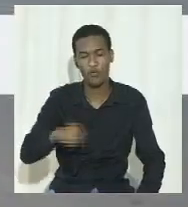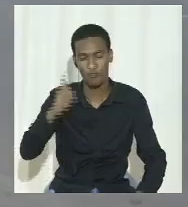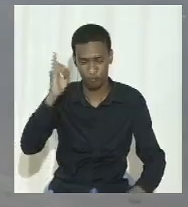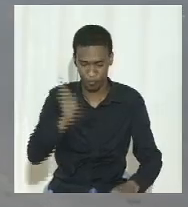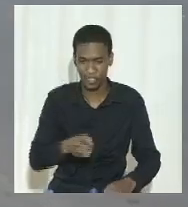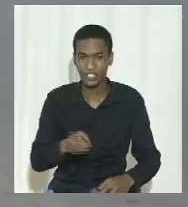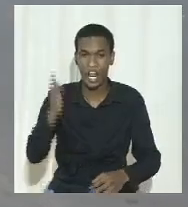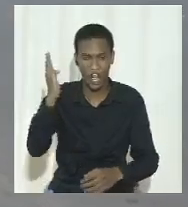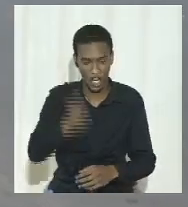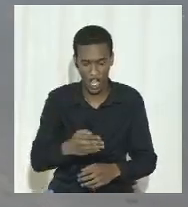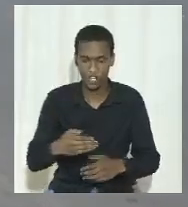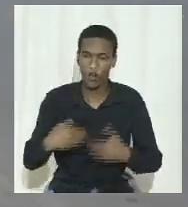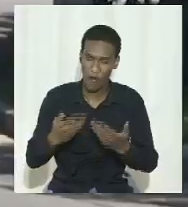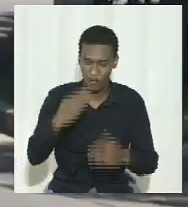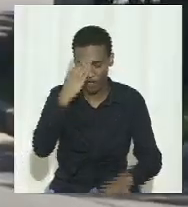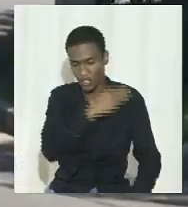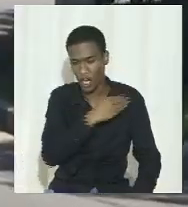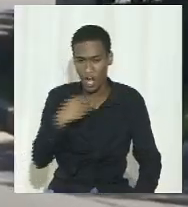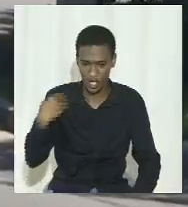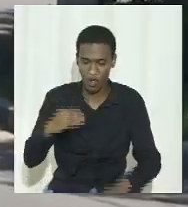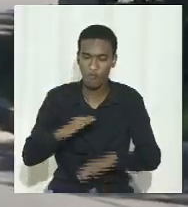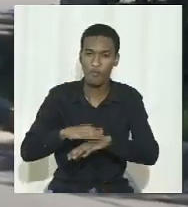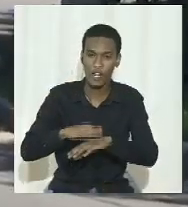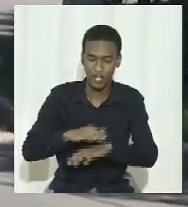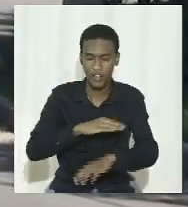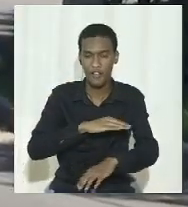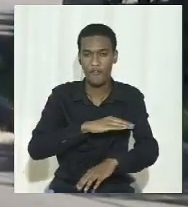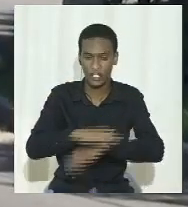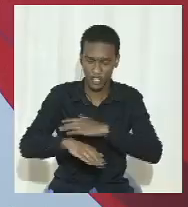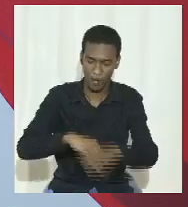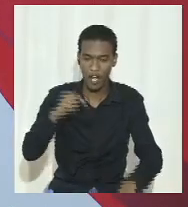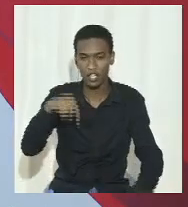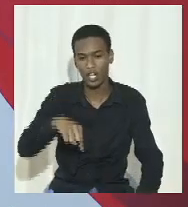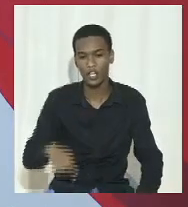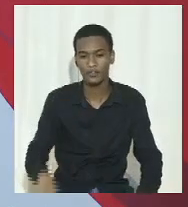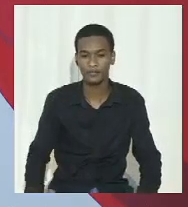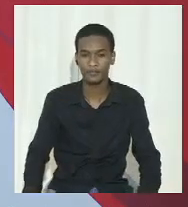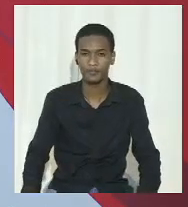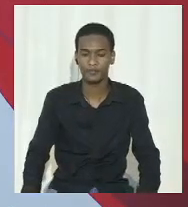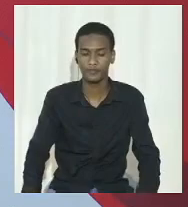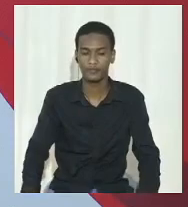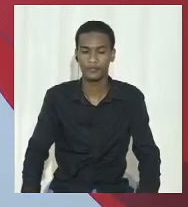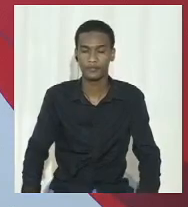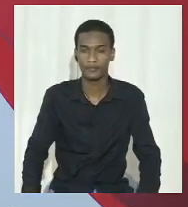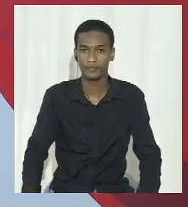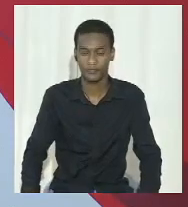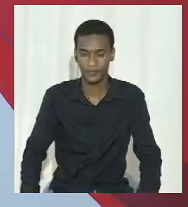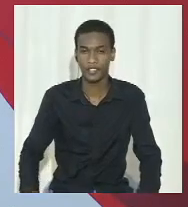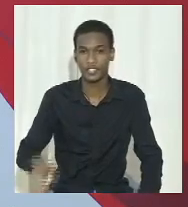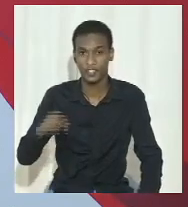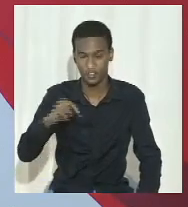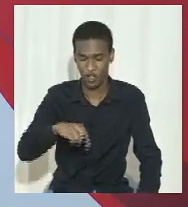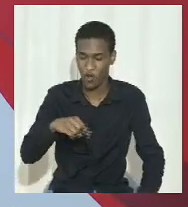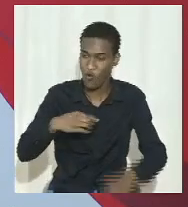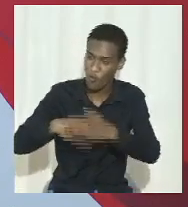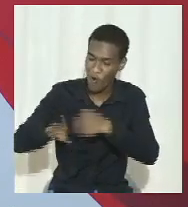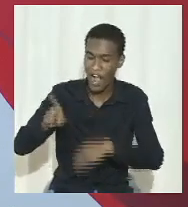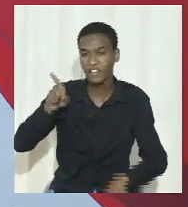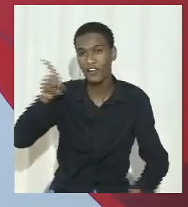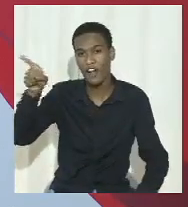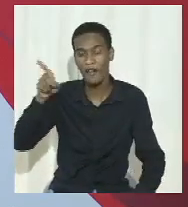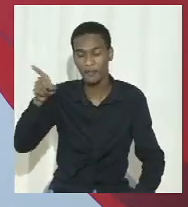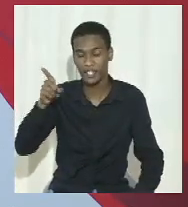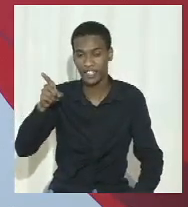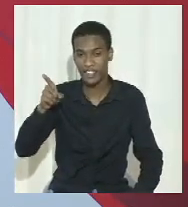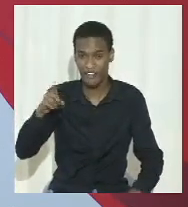fitondram-panjakana amin'ny amehana ara-pahasalamana eto Madagasikara. Ho any amin'ny faritra nosy indray aloha isika anjery misotry